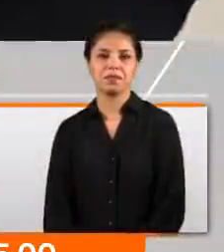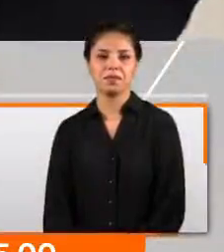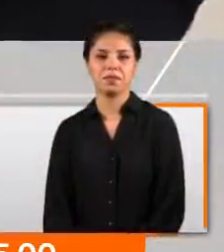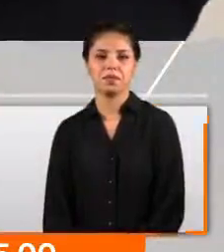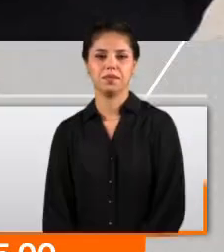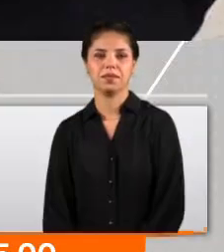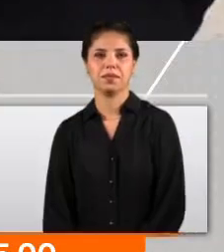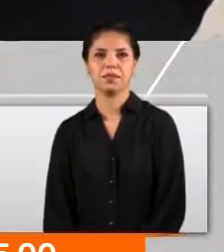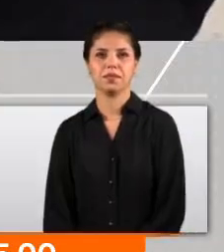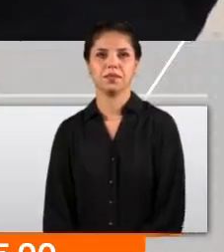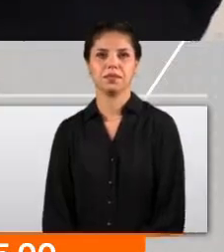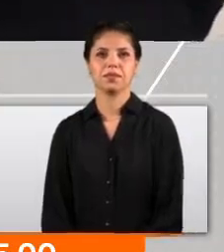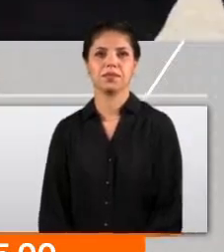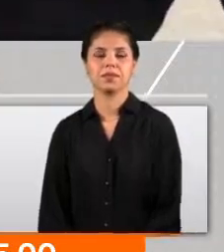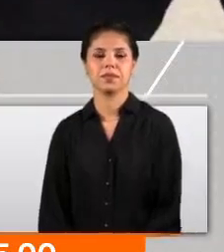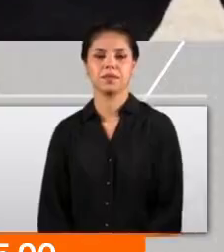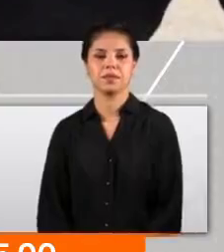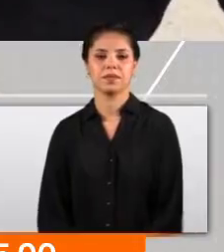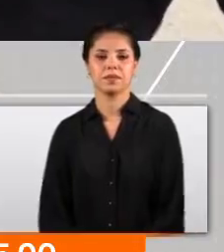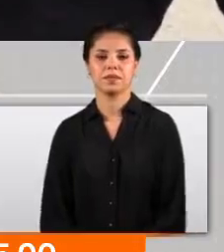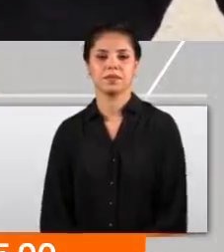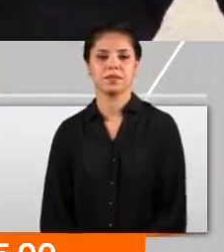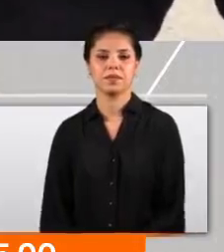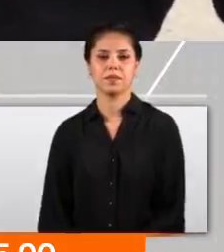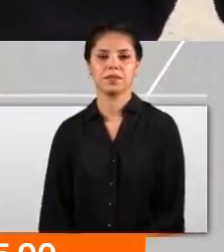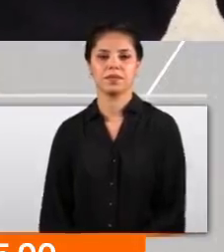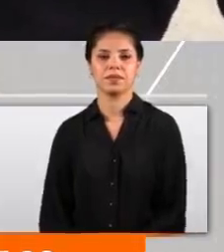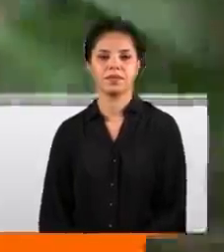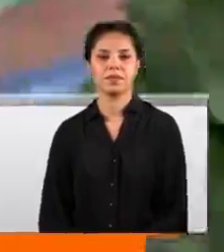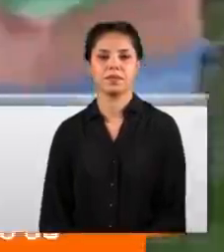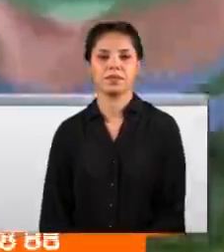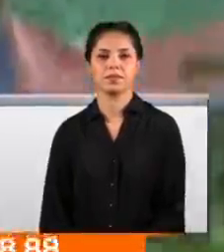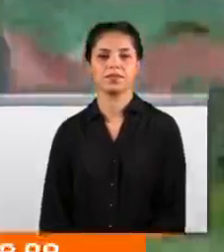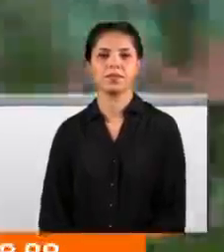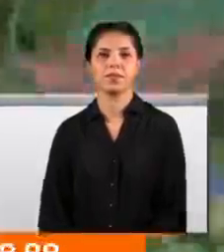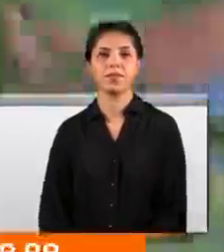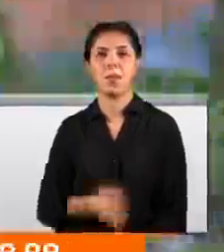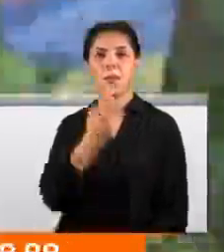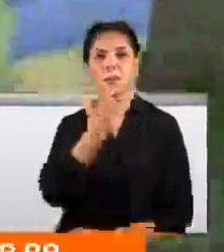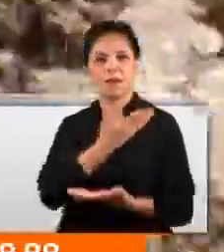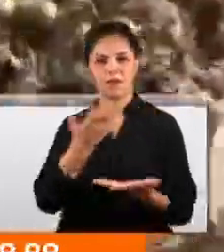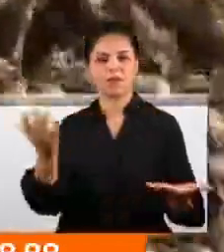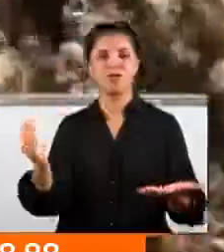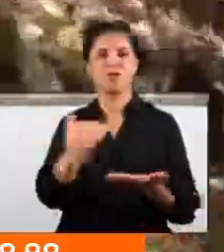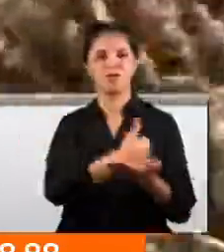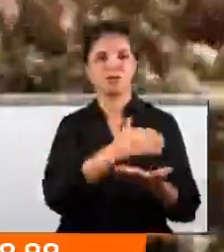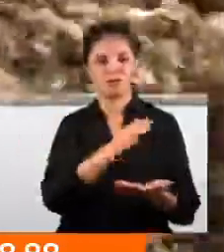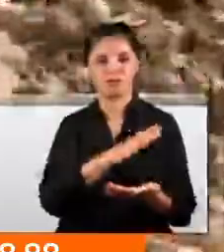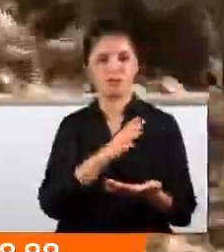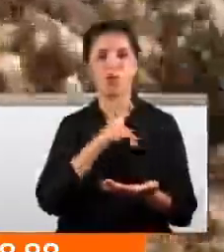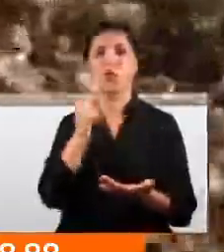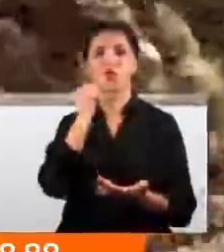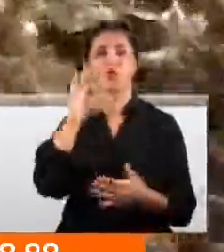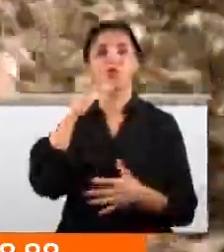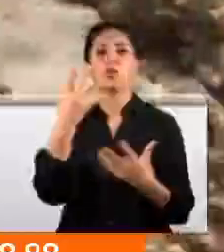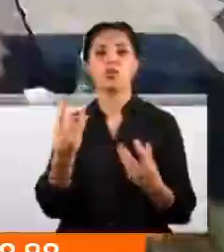Arazi şartları pek uygun olmadığından dolayı kaldırımlarda serip kurutmaya çalışıyoruz. Bir yandan bahçelerde hasat, diğer yanda toplanan